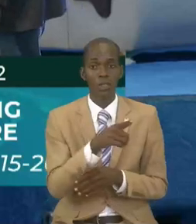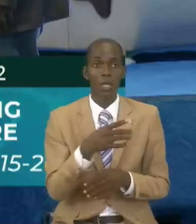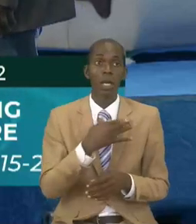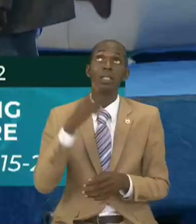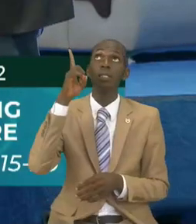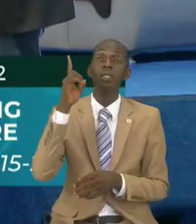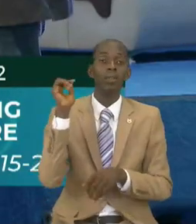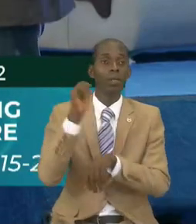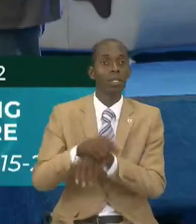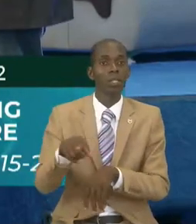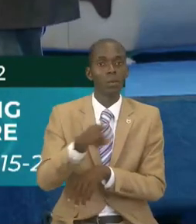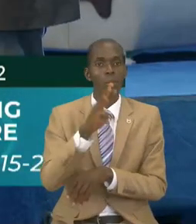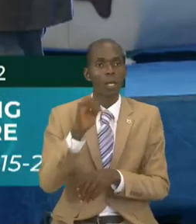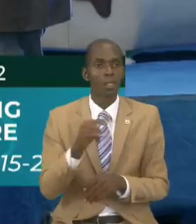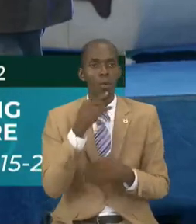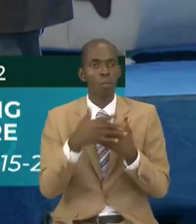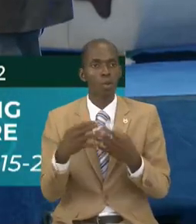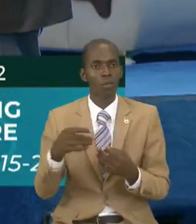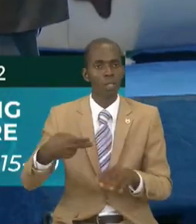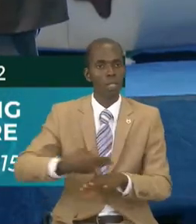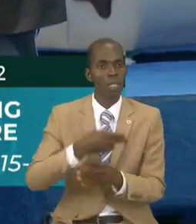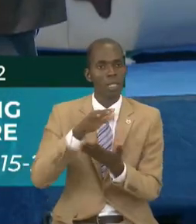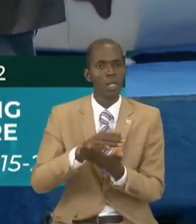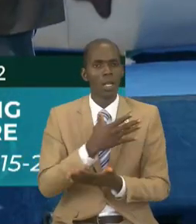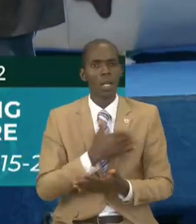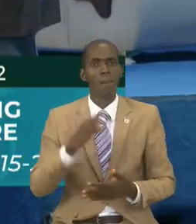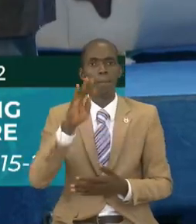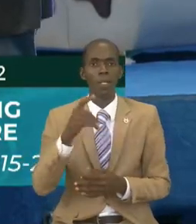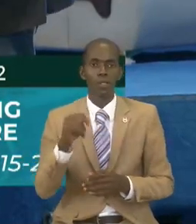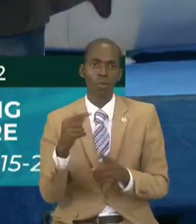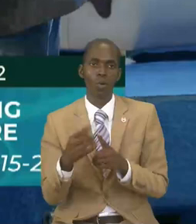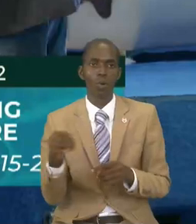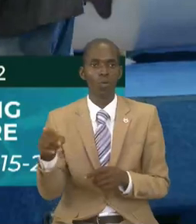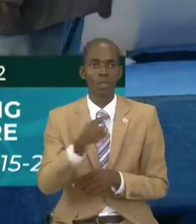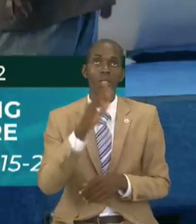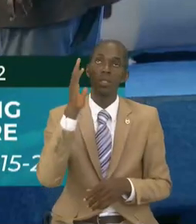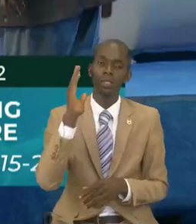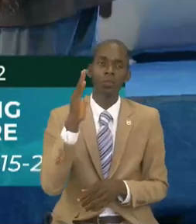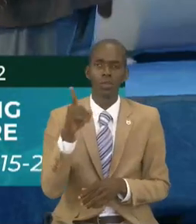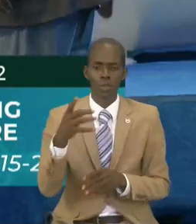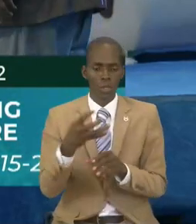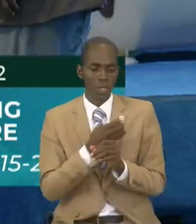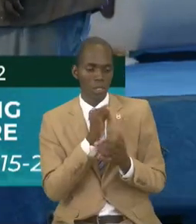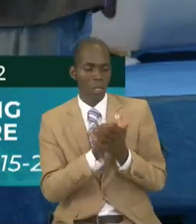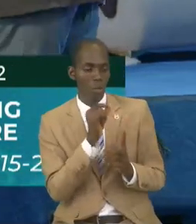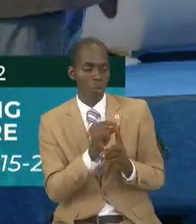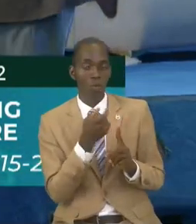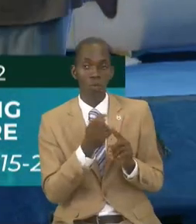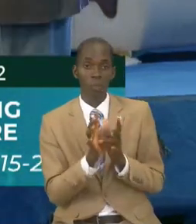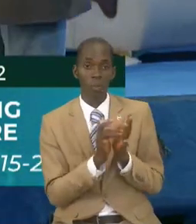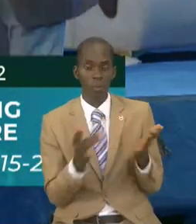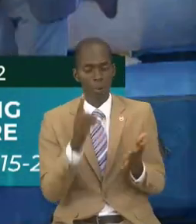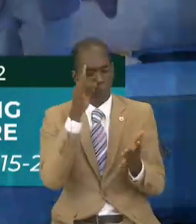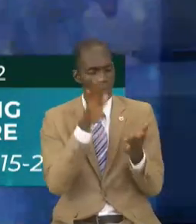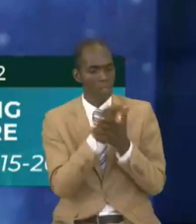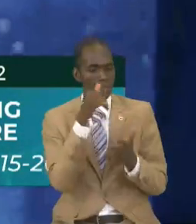vaincu à cause du sang de l'agneau et à cause de la parole de leur témoignage. Alors tu dois prendre cette parole, tu dois croire